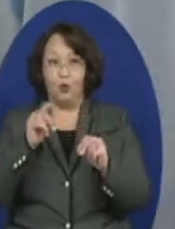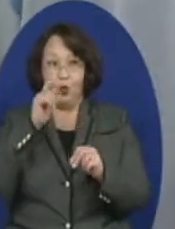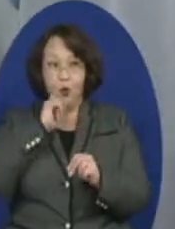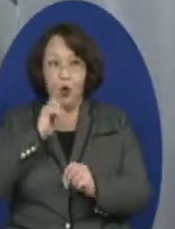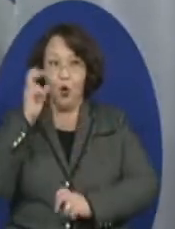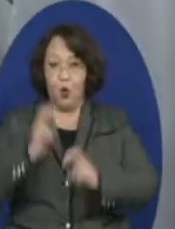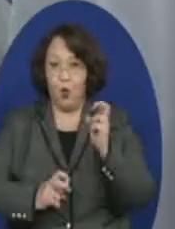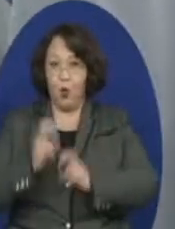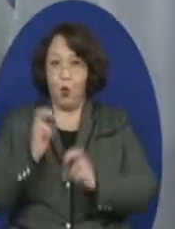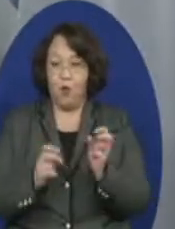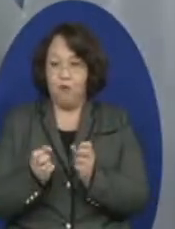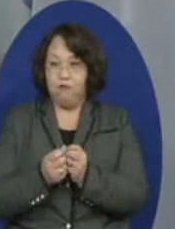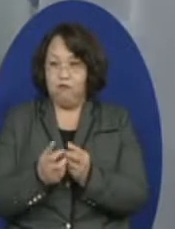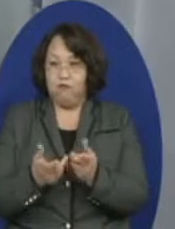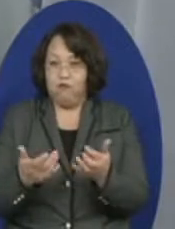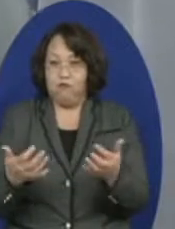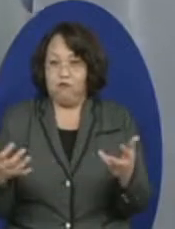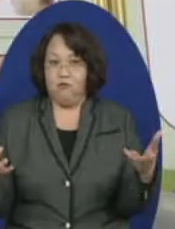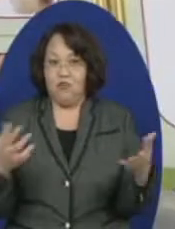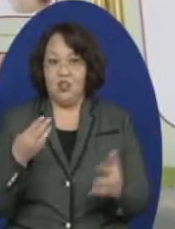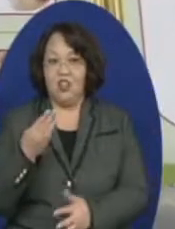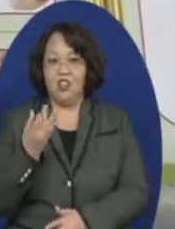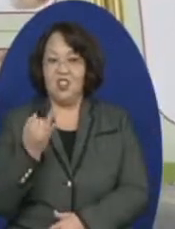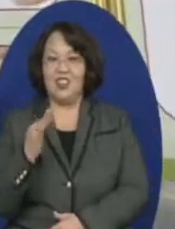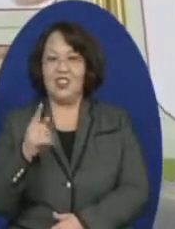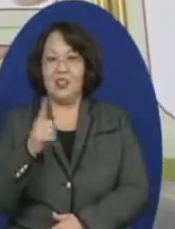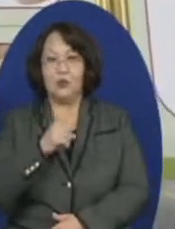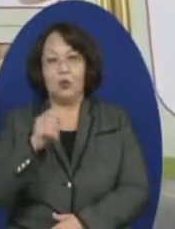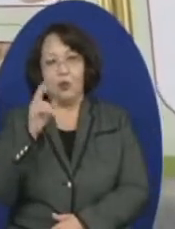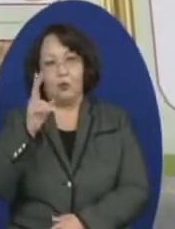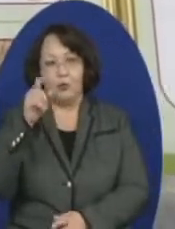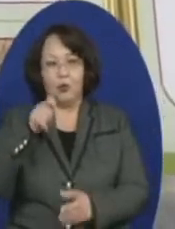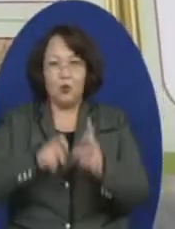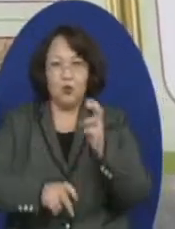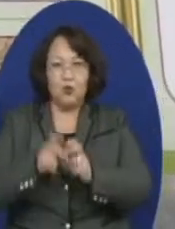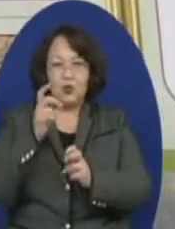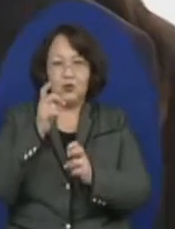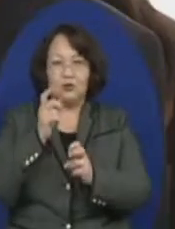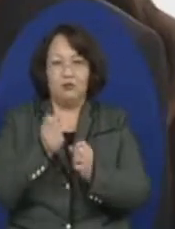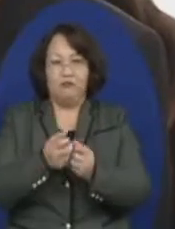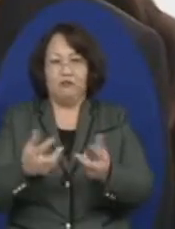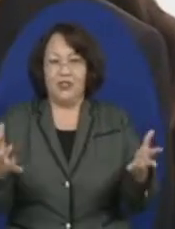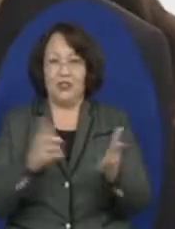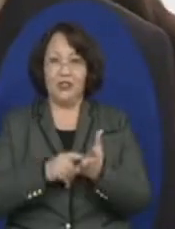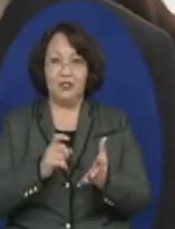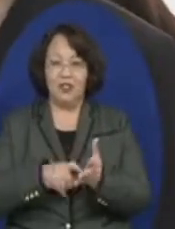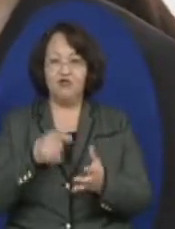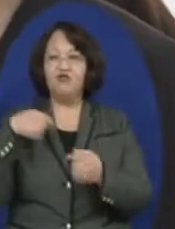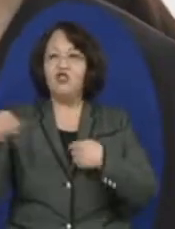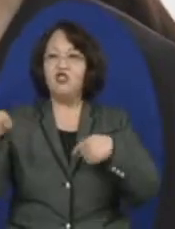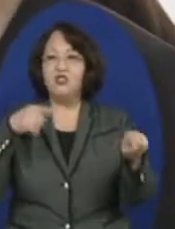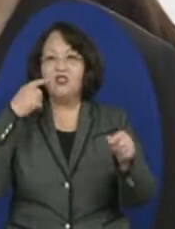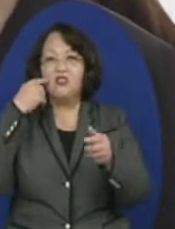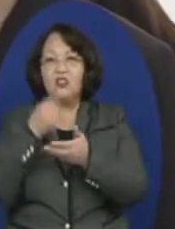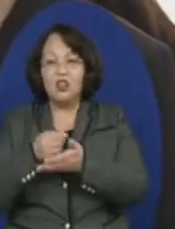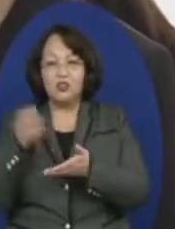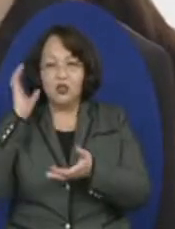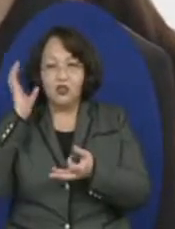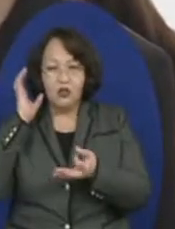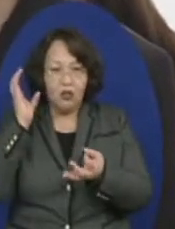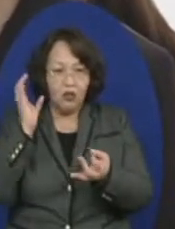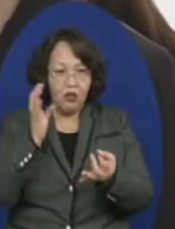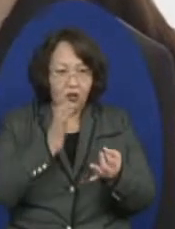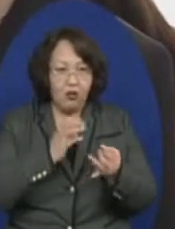энэ топ зүг их олноор орж ирэх ёстой юм шиг. Олон асуудлуудыг эдгээр ярьж зөвлөж эдгээр санаа оноондор одоо